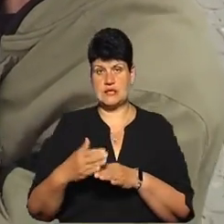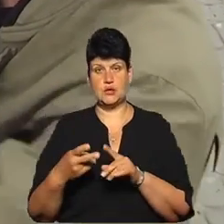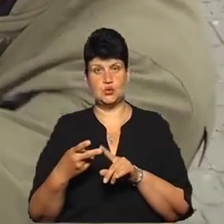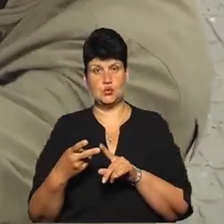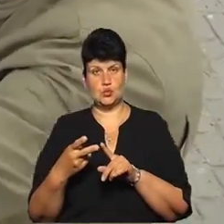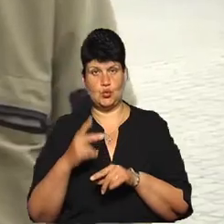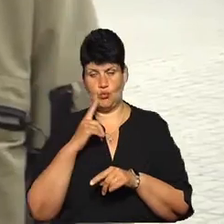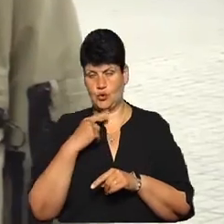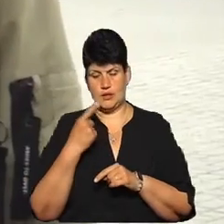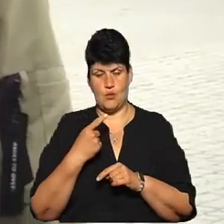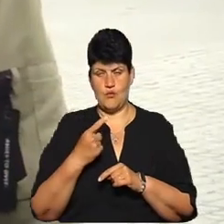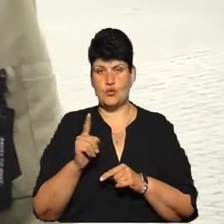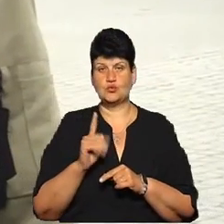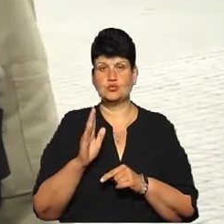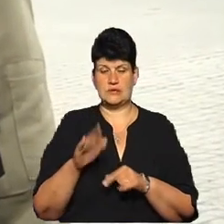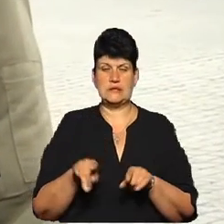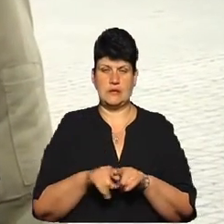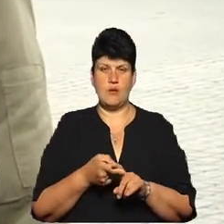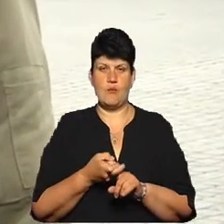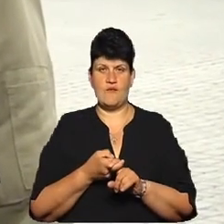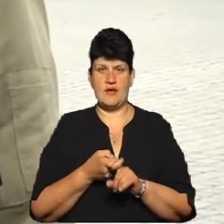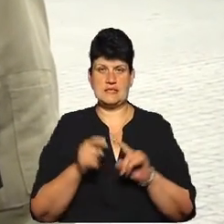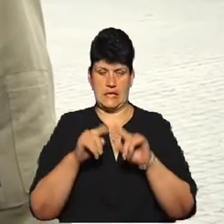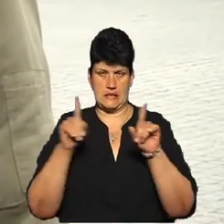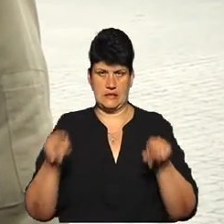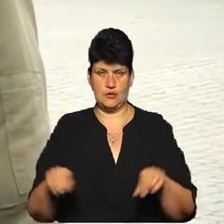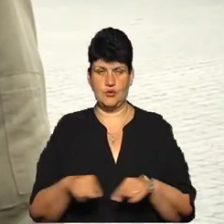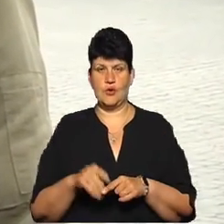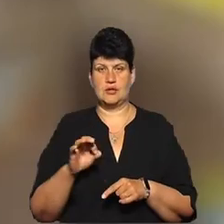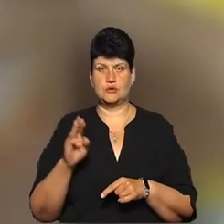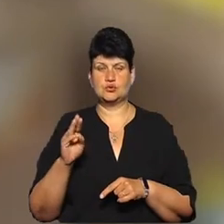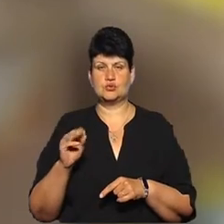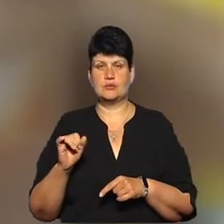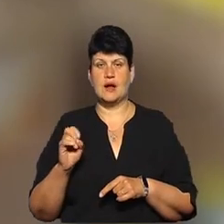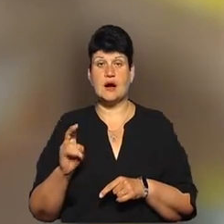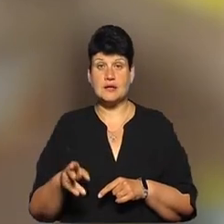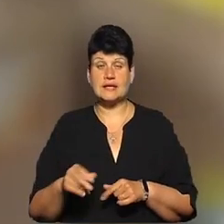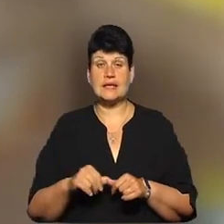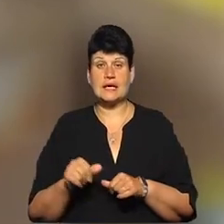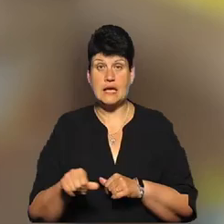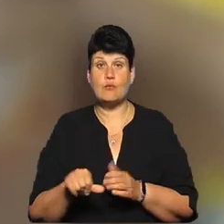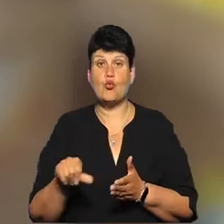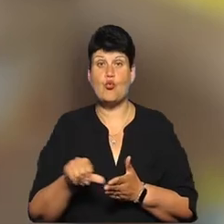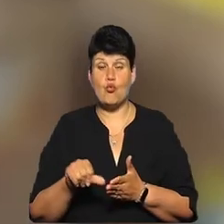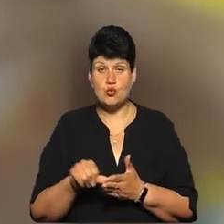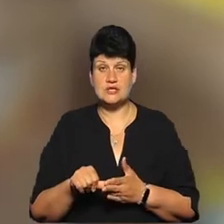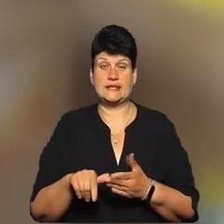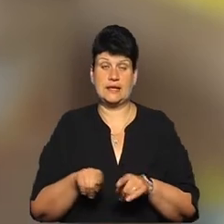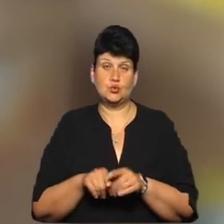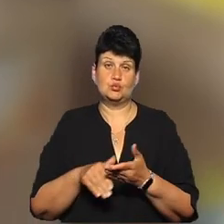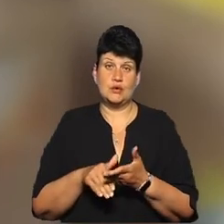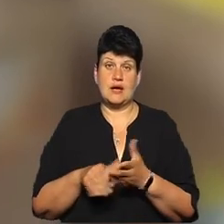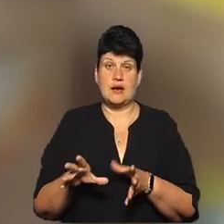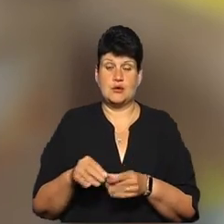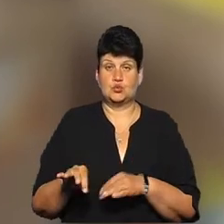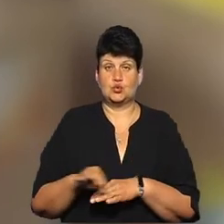не розкриває. Каже, вона також пов'язана із картиною Олега Шупляка. Окрім участі в аукціоні, Ярослав Безкоровайний волонтерить разом із дружиною.